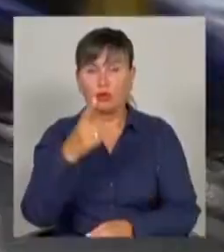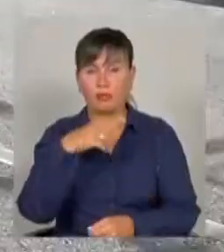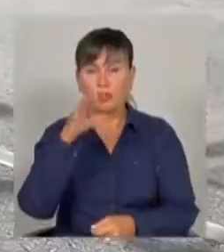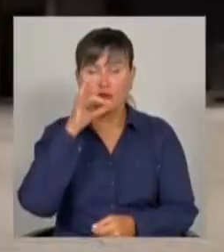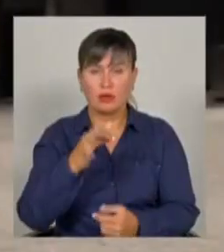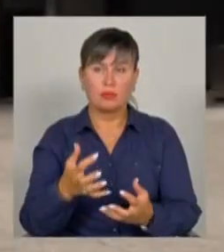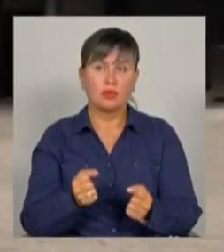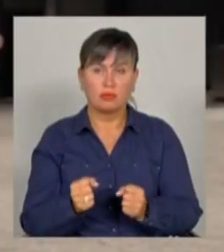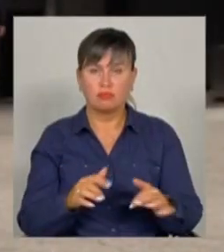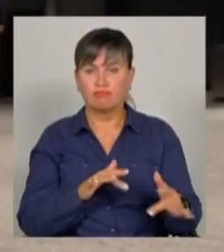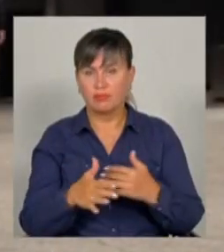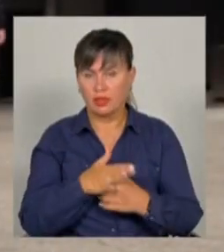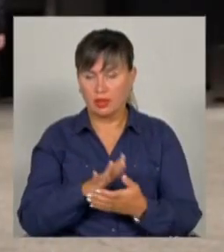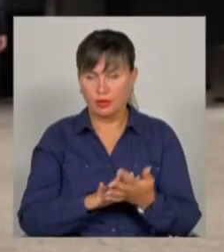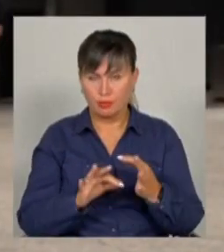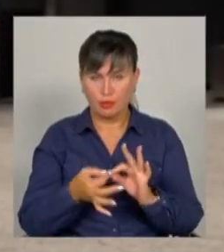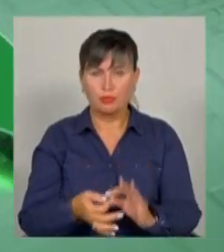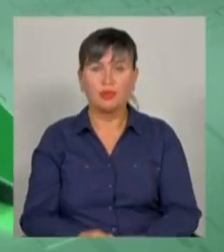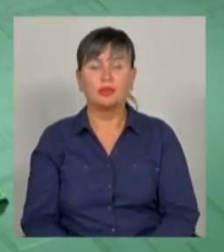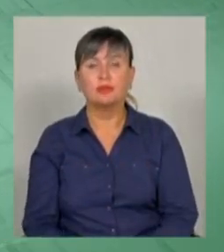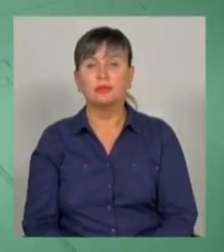предпринимают особые меры. Рустам Аралбаев продолжит.